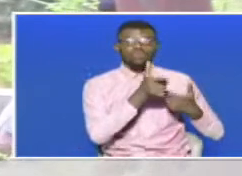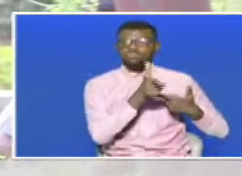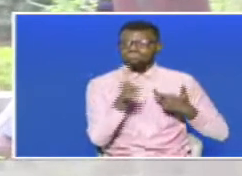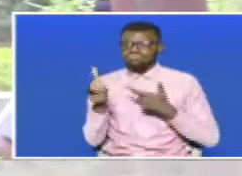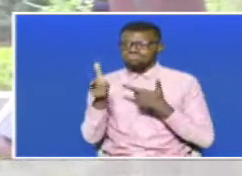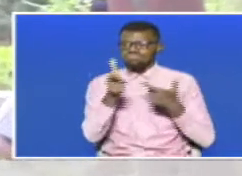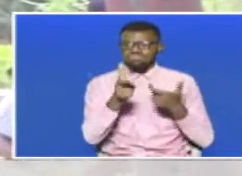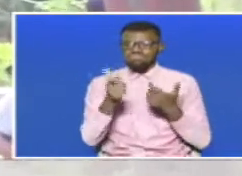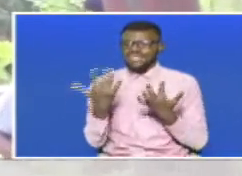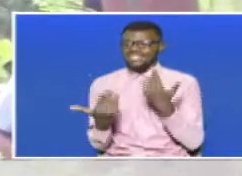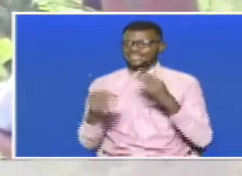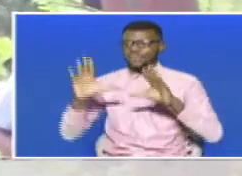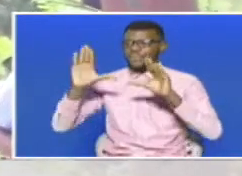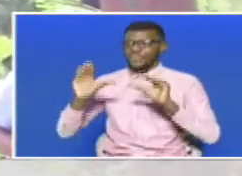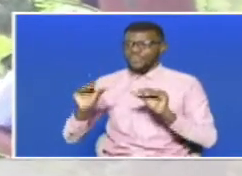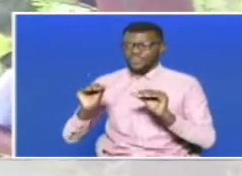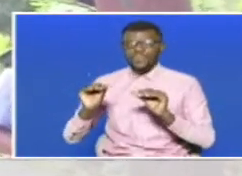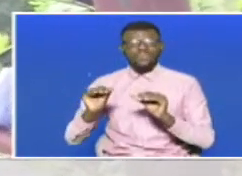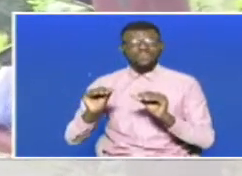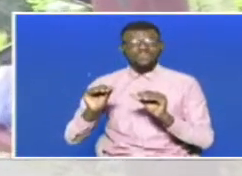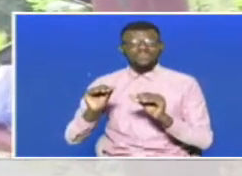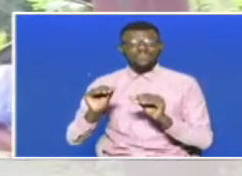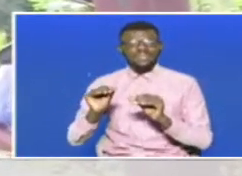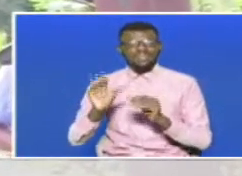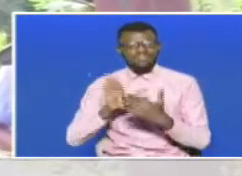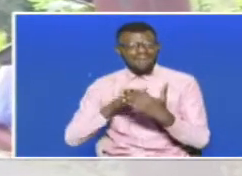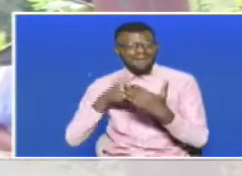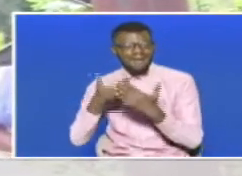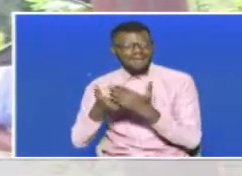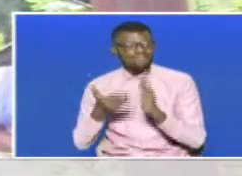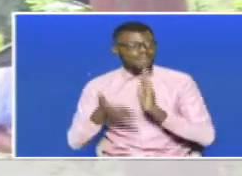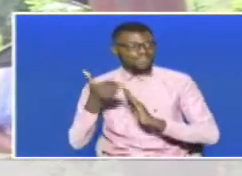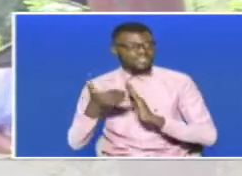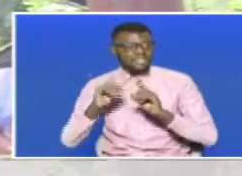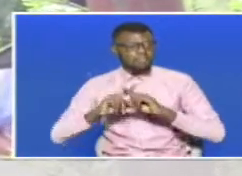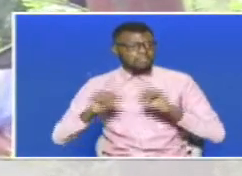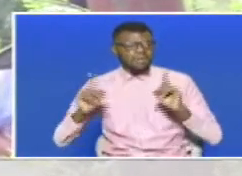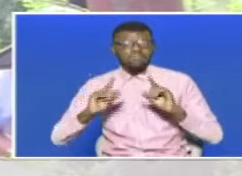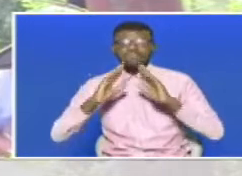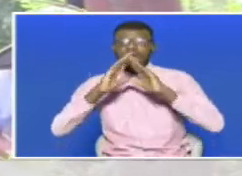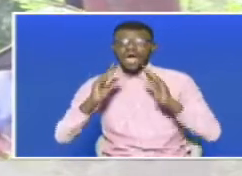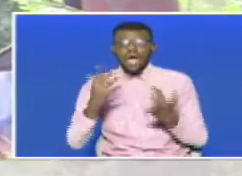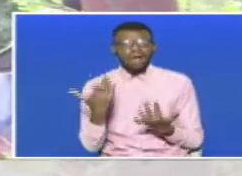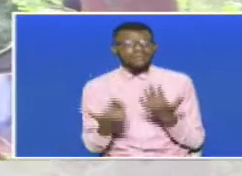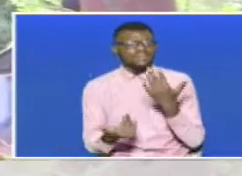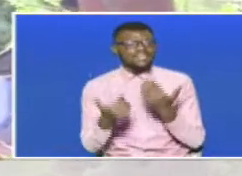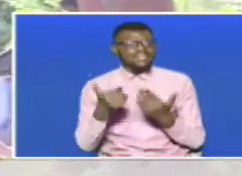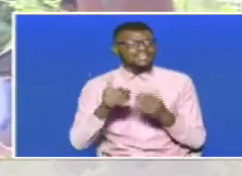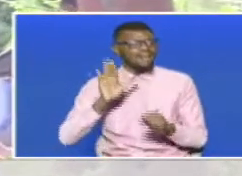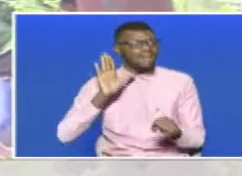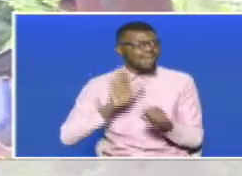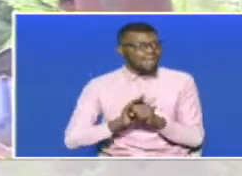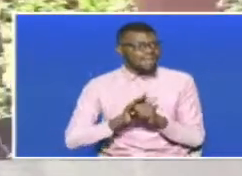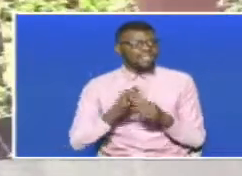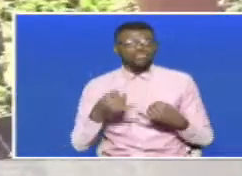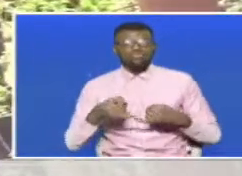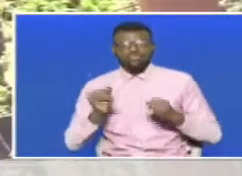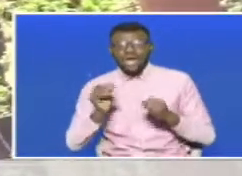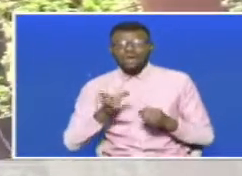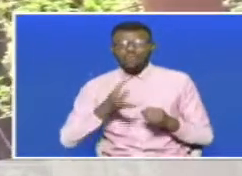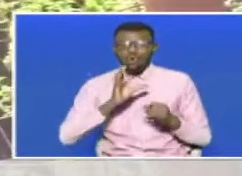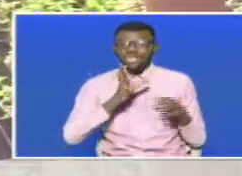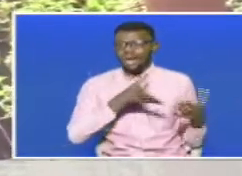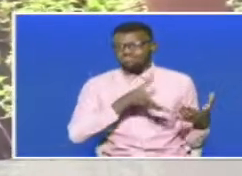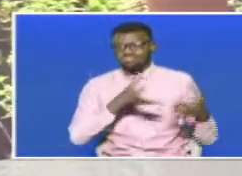hiyo gari maana haikutumia muda mrefu. Lakini ile moto ilikuwa kwa nyumba ilikuwa mingi, wakazima mpaka maji ikaiza na wakaendea.